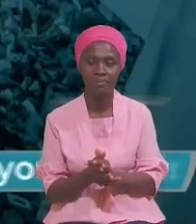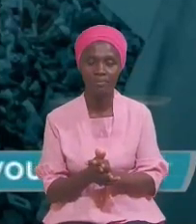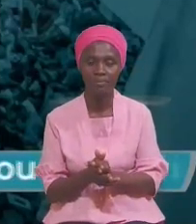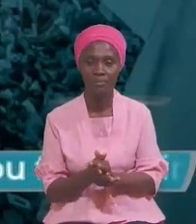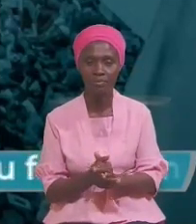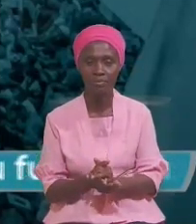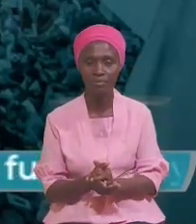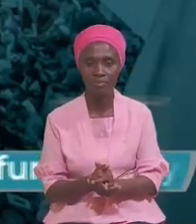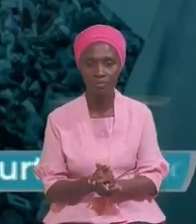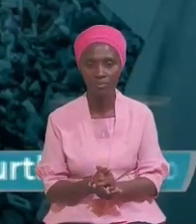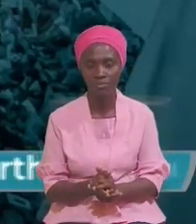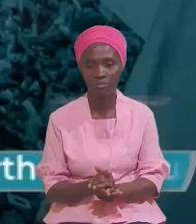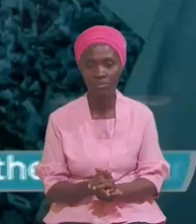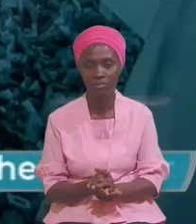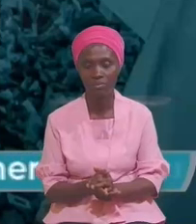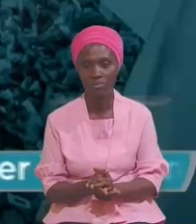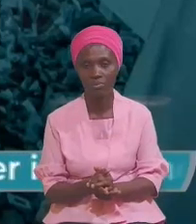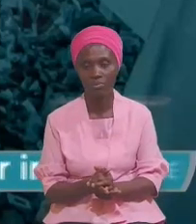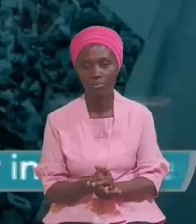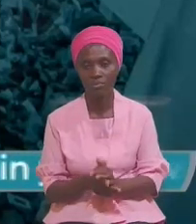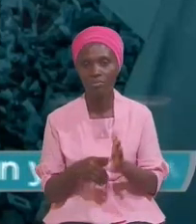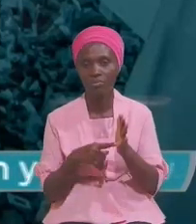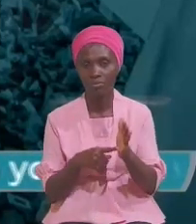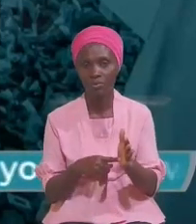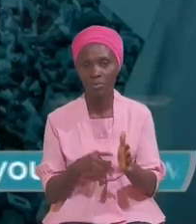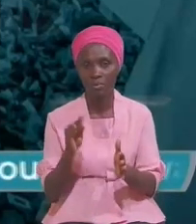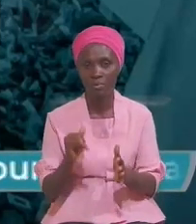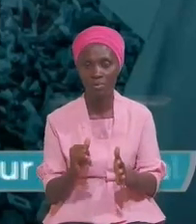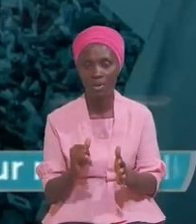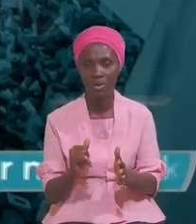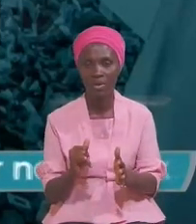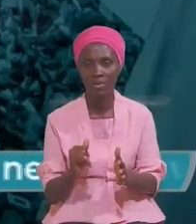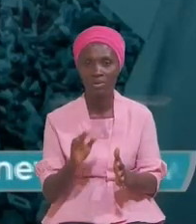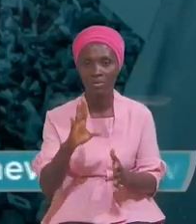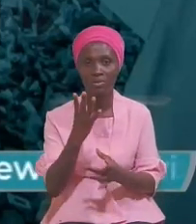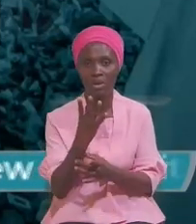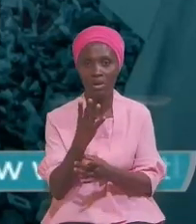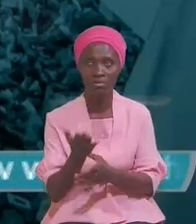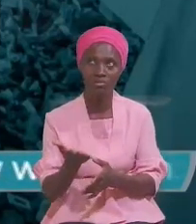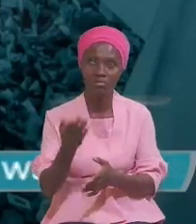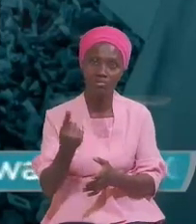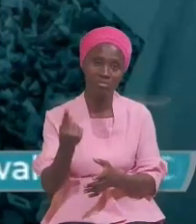By raising up something we can be able to see this way. Raise up a flag.